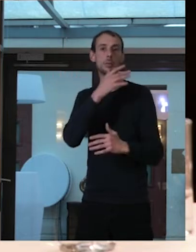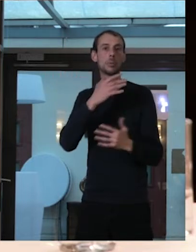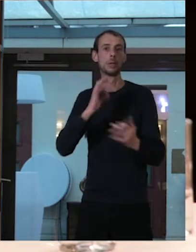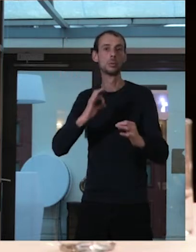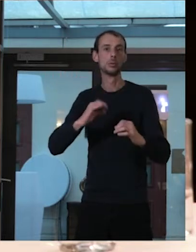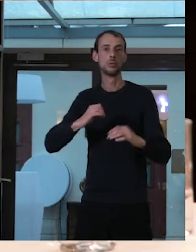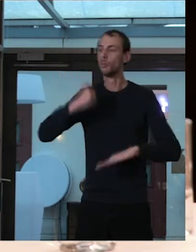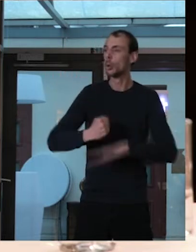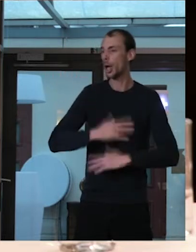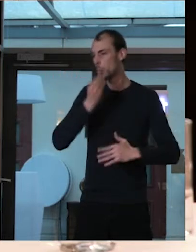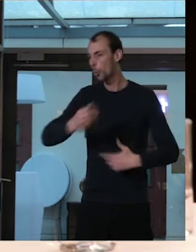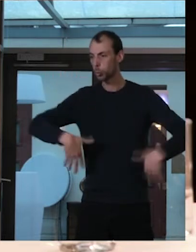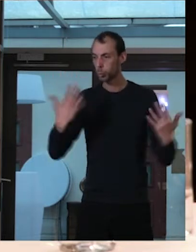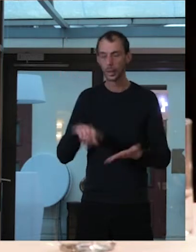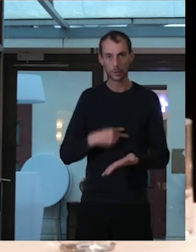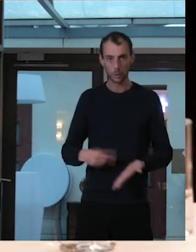danseuse. Donc